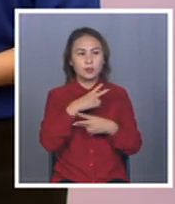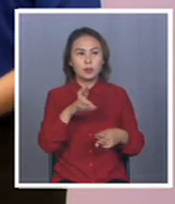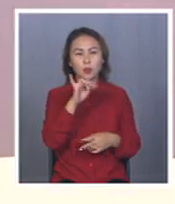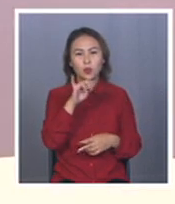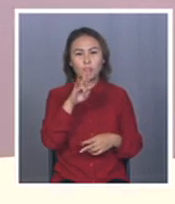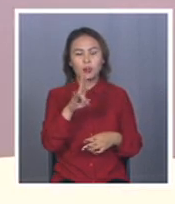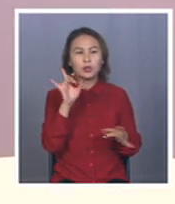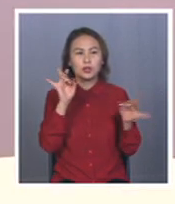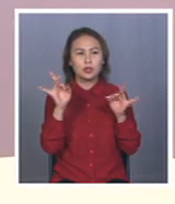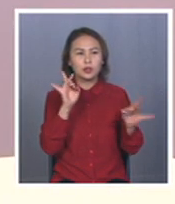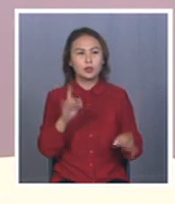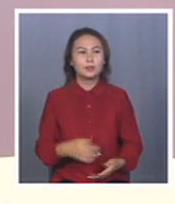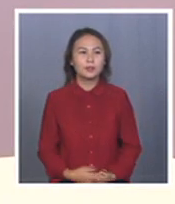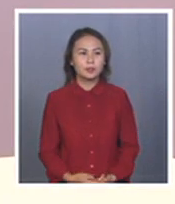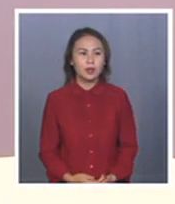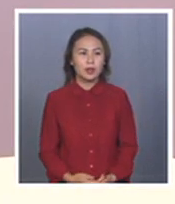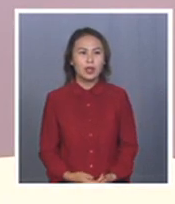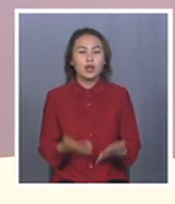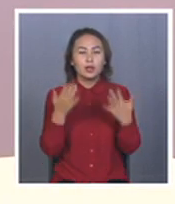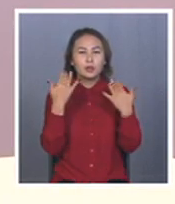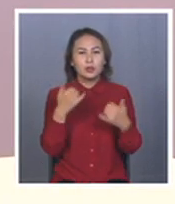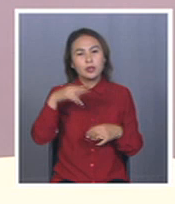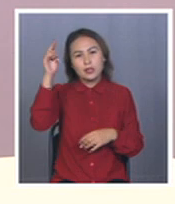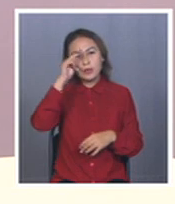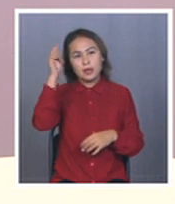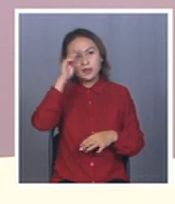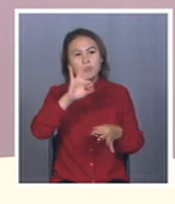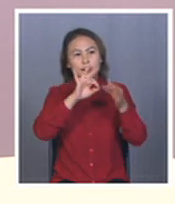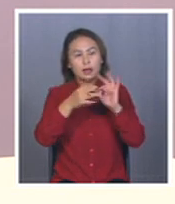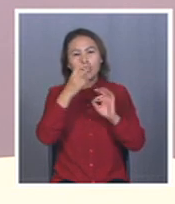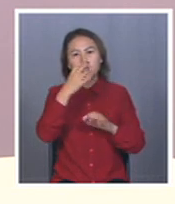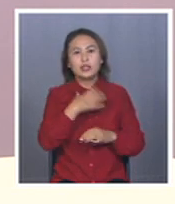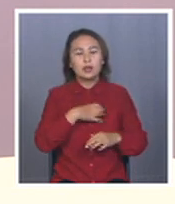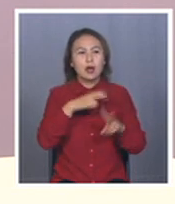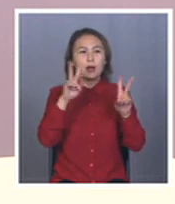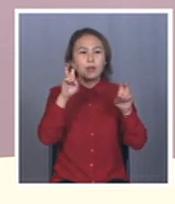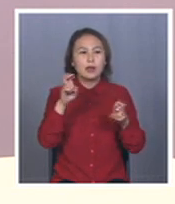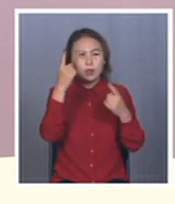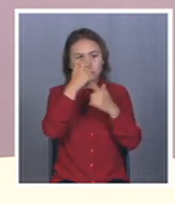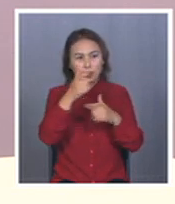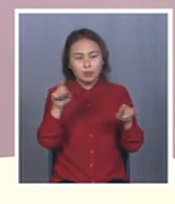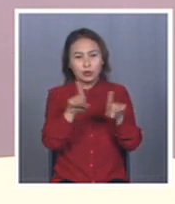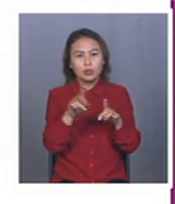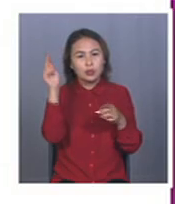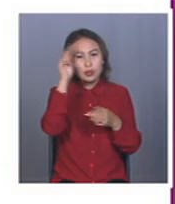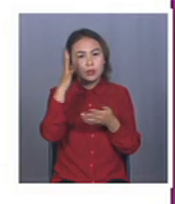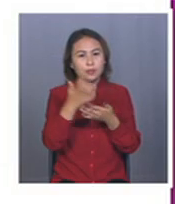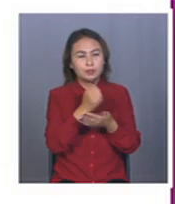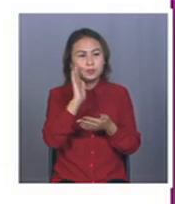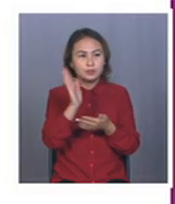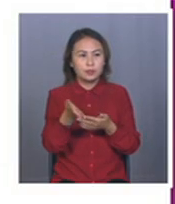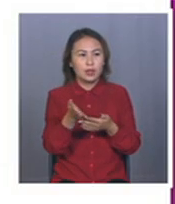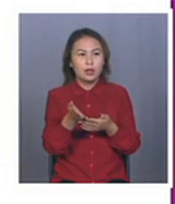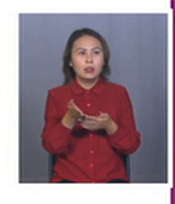үндестігі. Бүгінгі сабақта дерек көздерден қажетті ақпараттарды табуды үйренесіңдер.